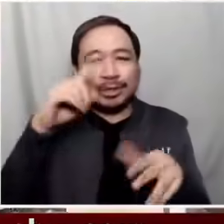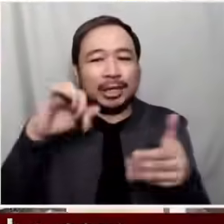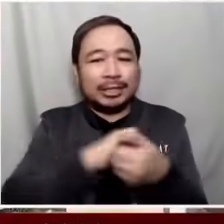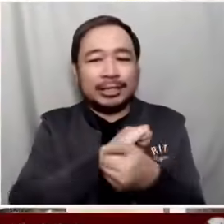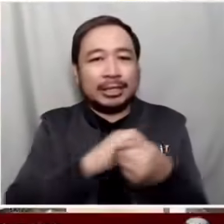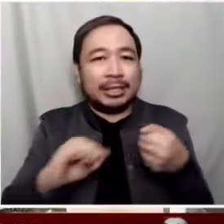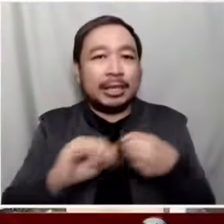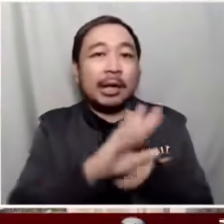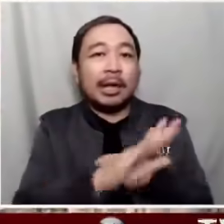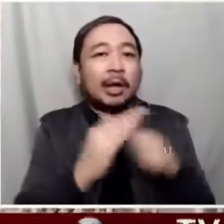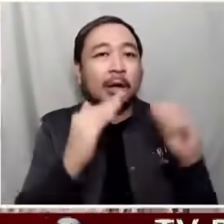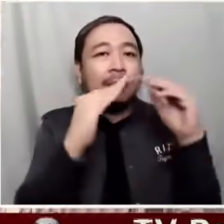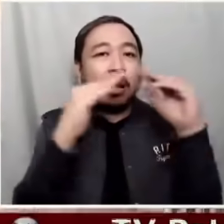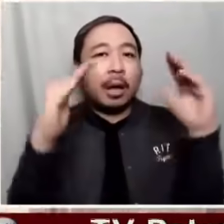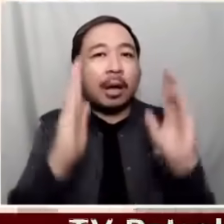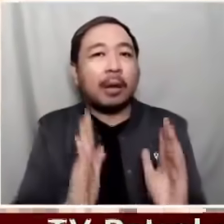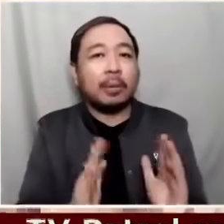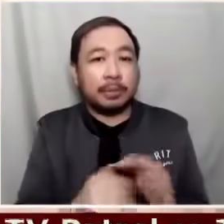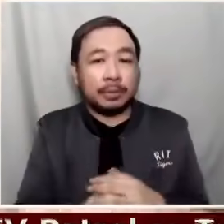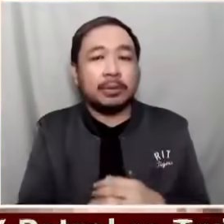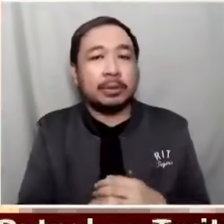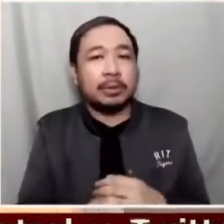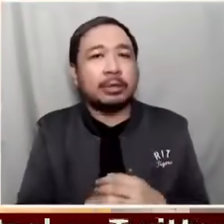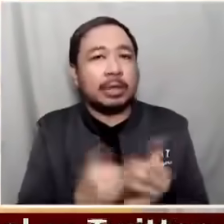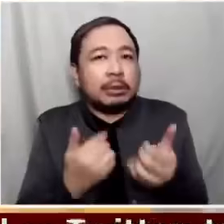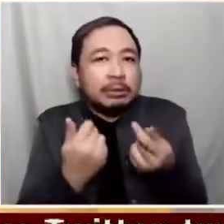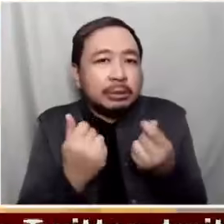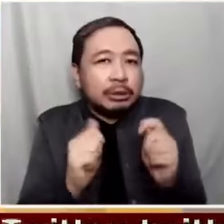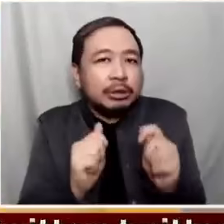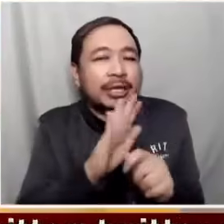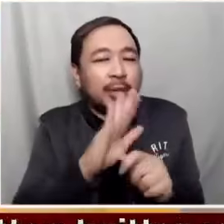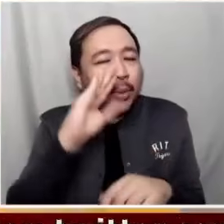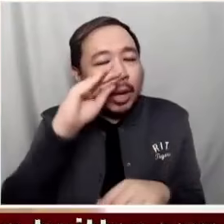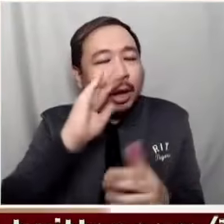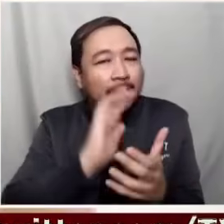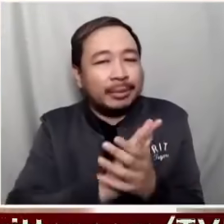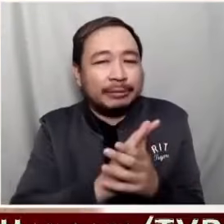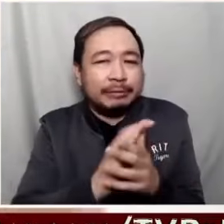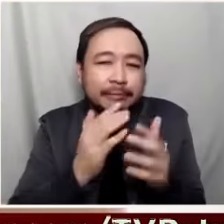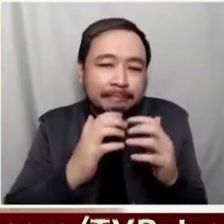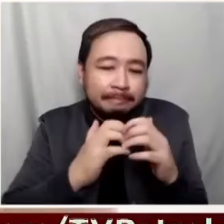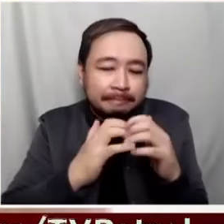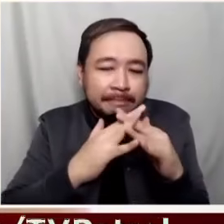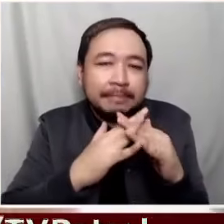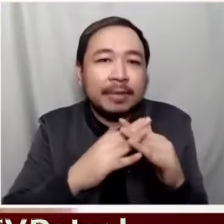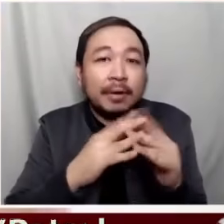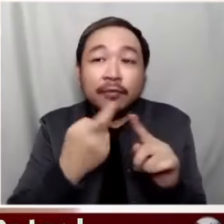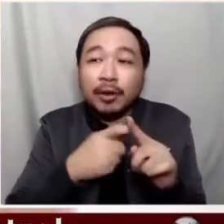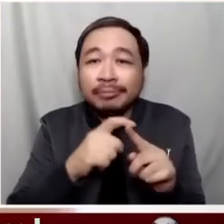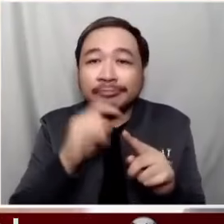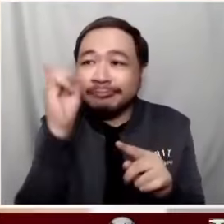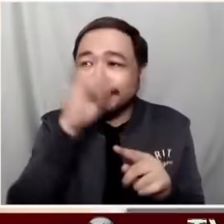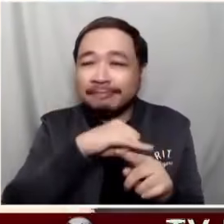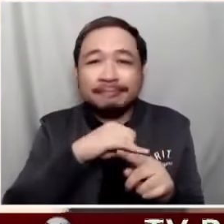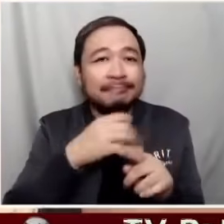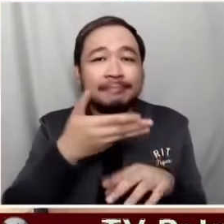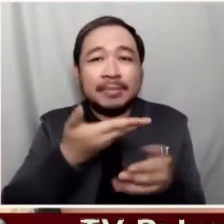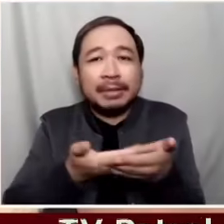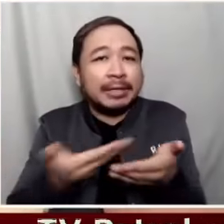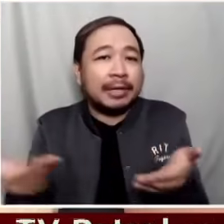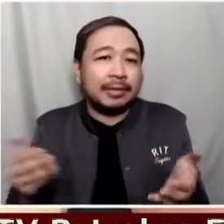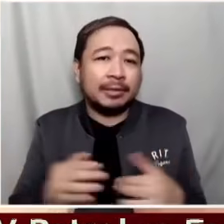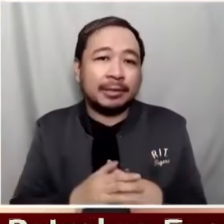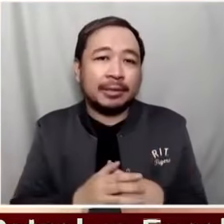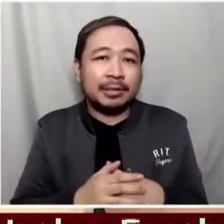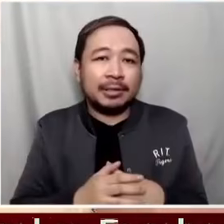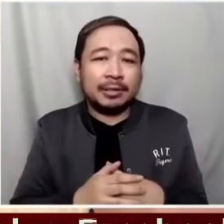ang kanilang bahay. Pilit na itinatayo ng kanyang asawa ang kanilang bahay mula sa mga napulot pang bahagi nito. Kaliliit ang puhon